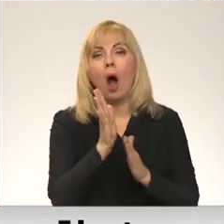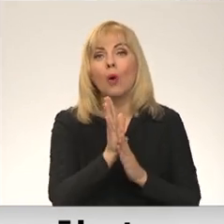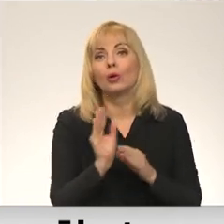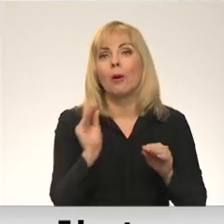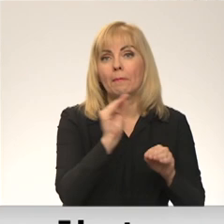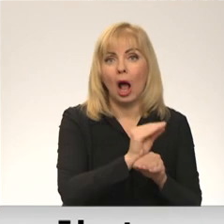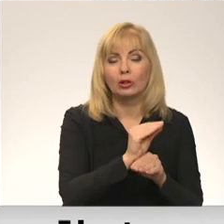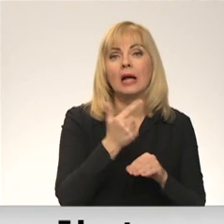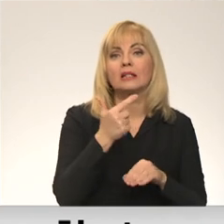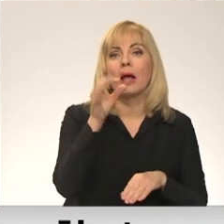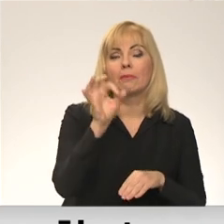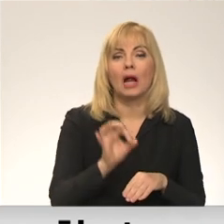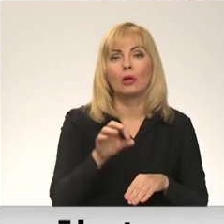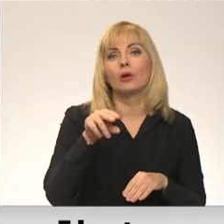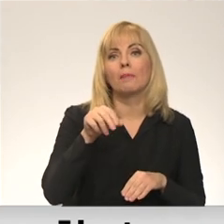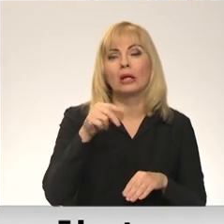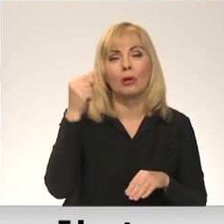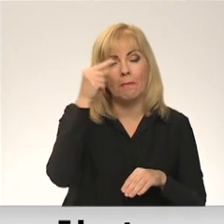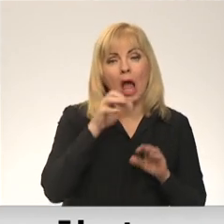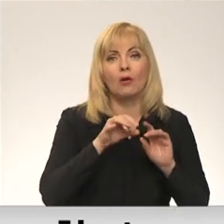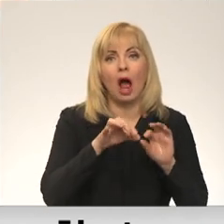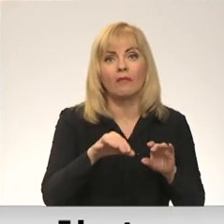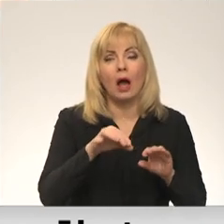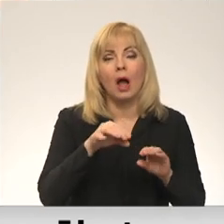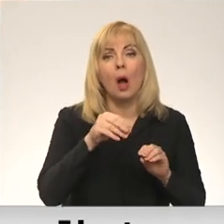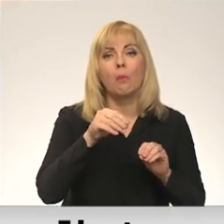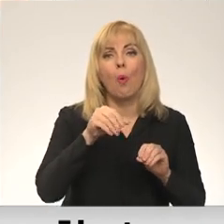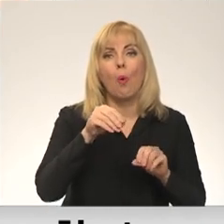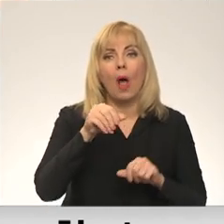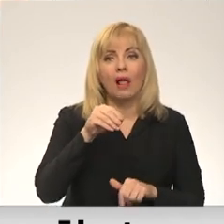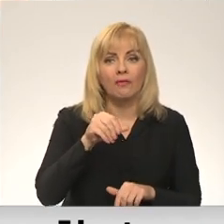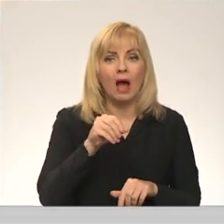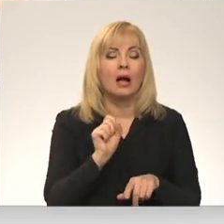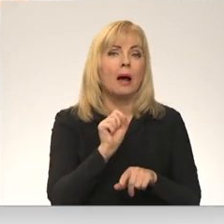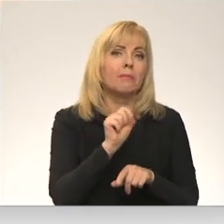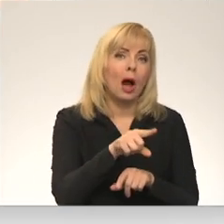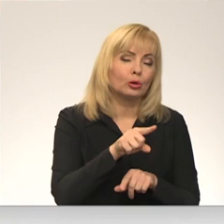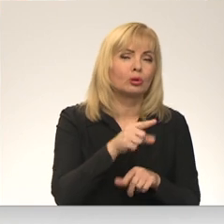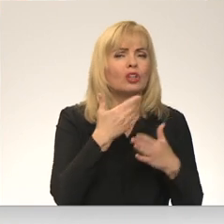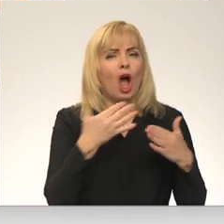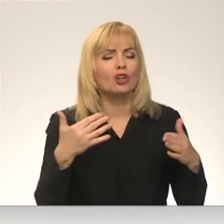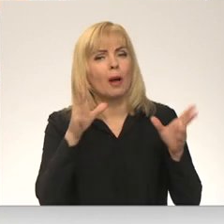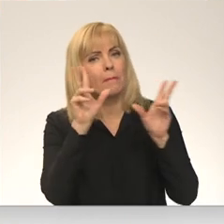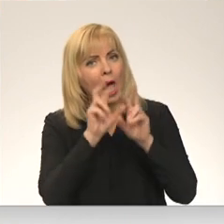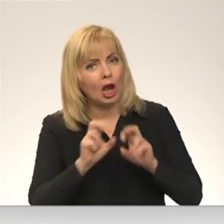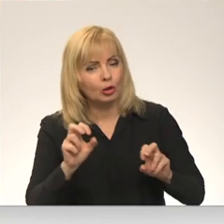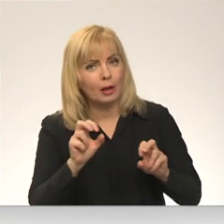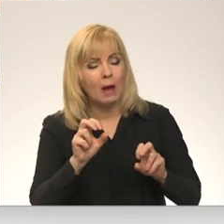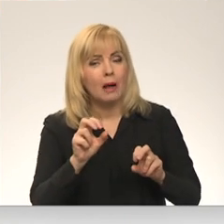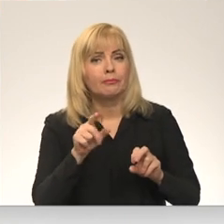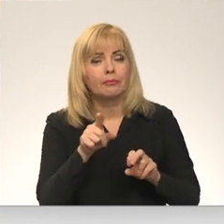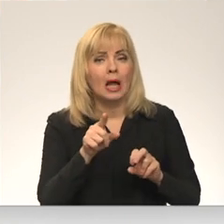pievienots 7% miltu melnuļu kāpuru pulvera. Palsoties uz dažādiem pētījumiem un visādām analīzēm, ir viens